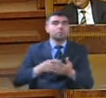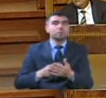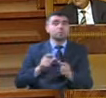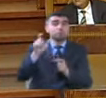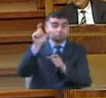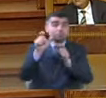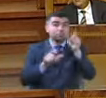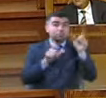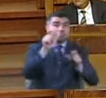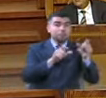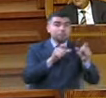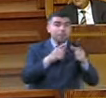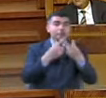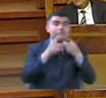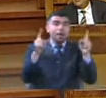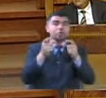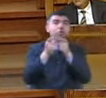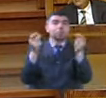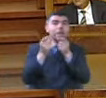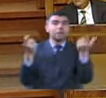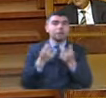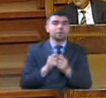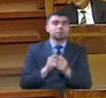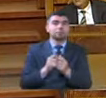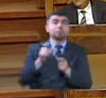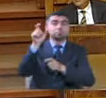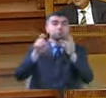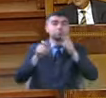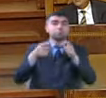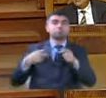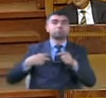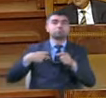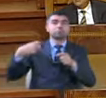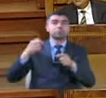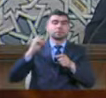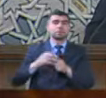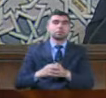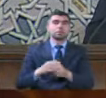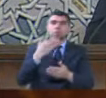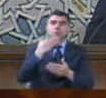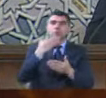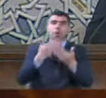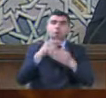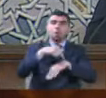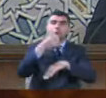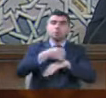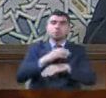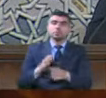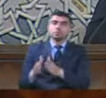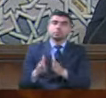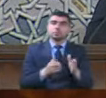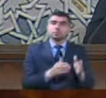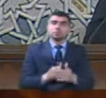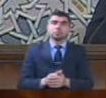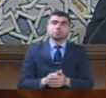عدد من الشركات وعدد من ارباب العمل. شكرا. انتهى التوقيت. الكلمه